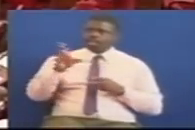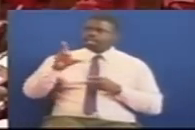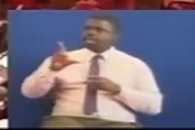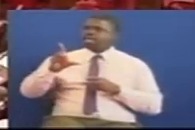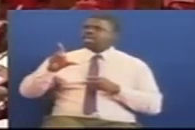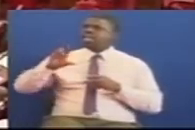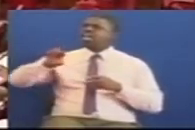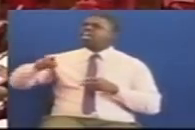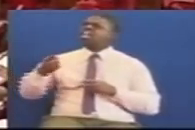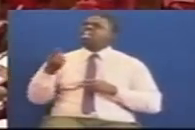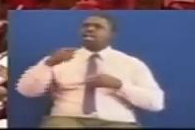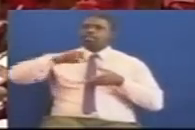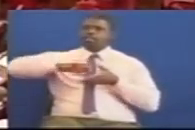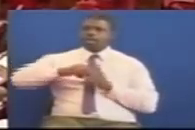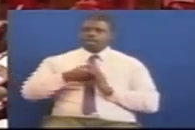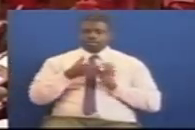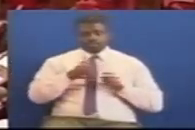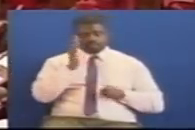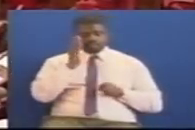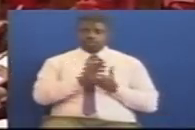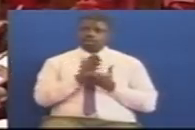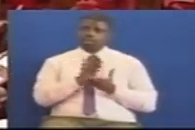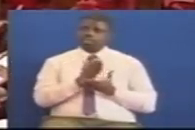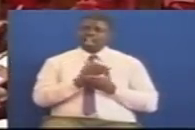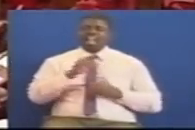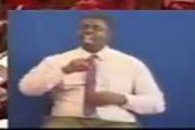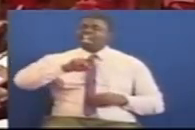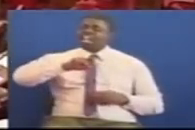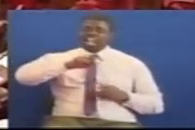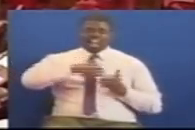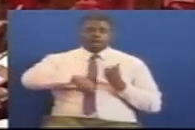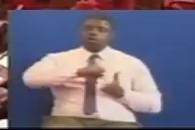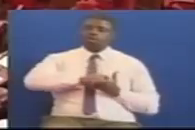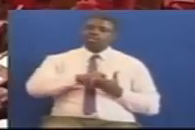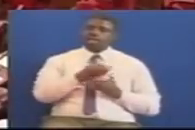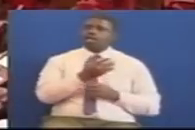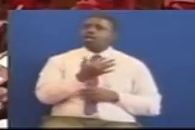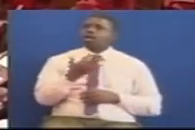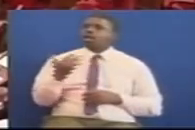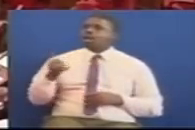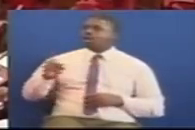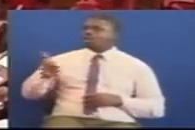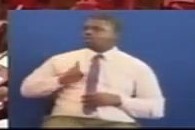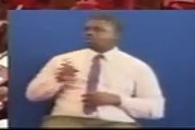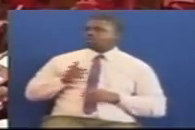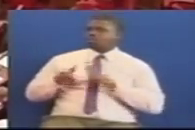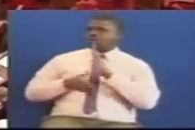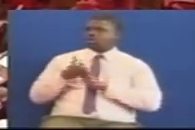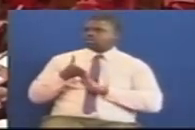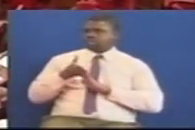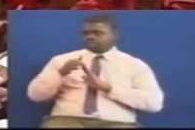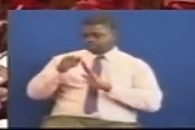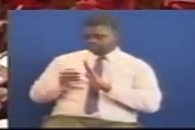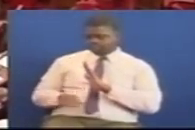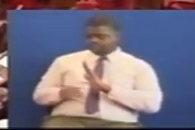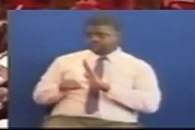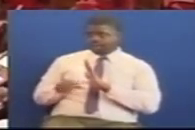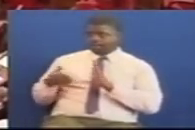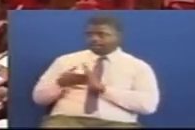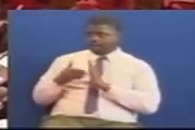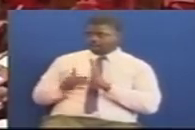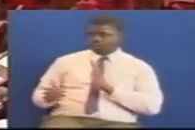serikali kuhakikisha inaongeza idadi ya wasichana katika masomo hayo kuanzia ngazi ya chini mpaka vyuo